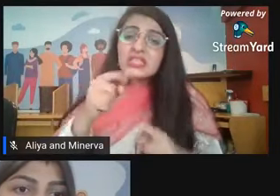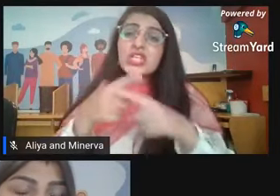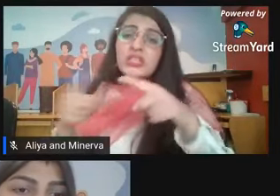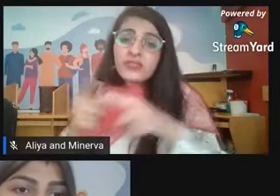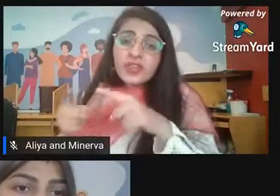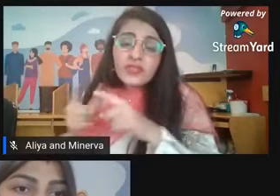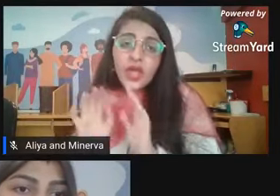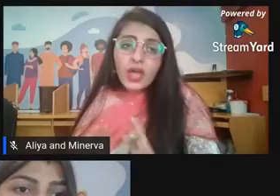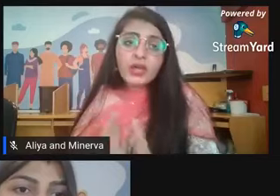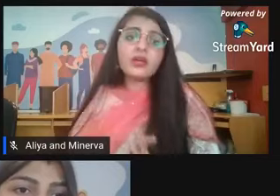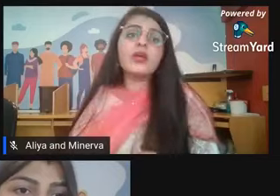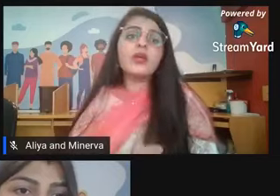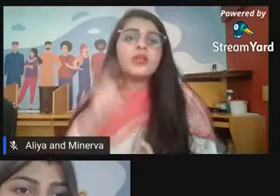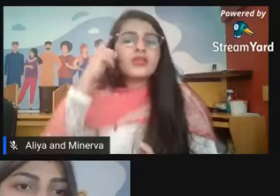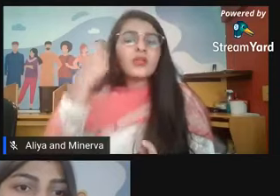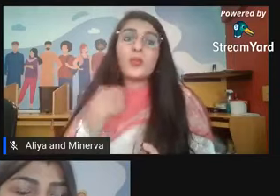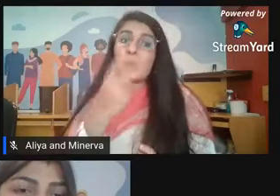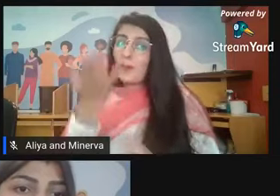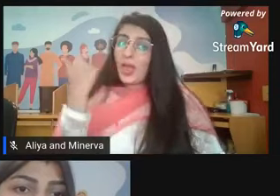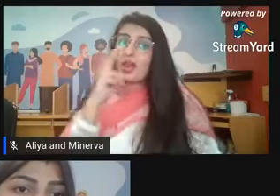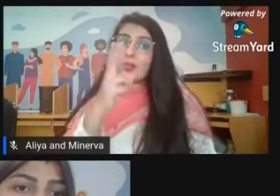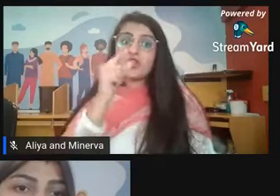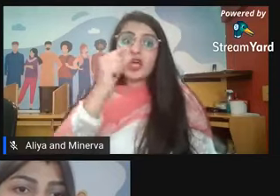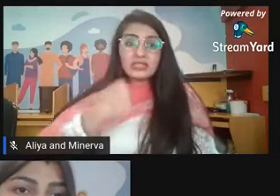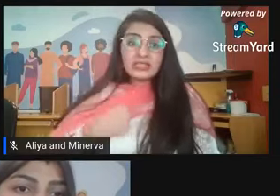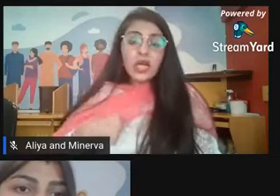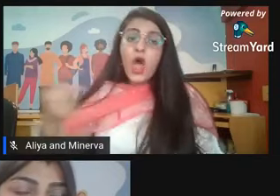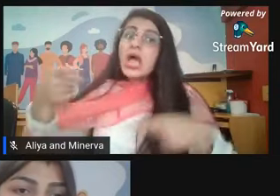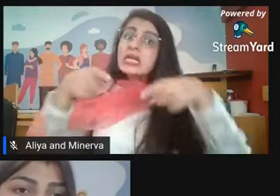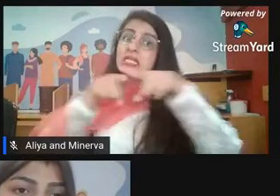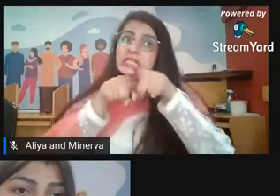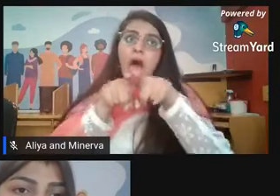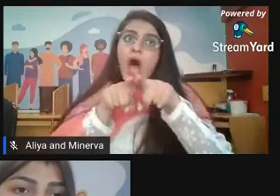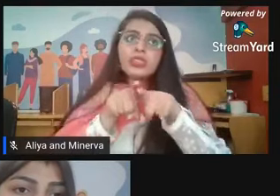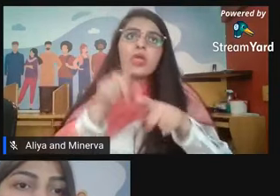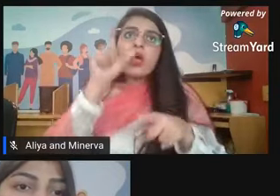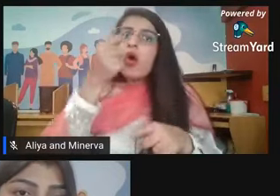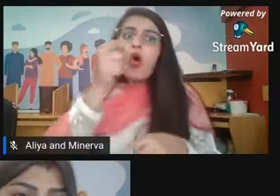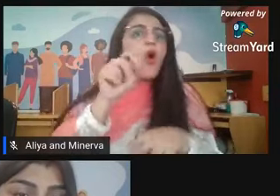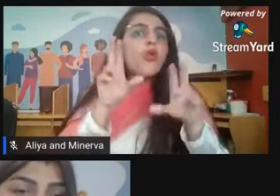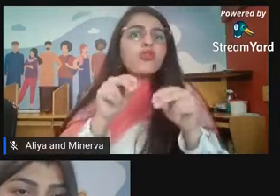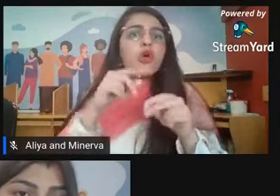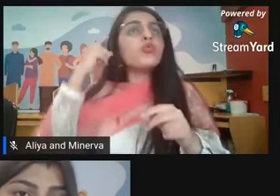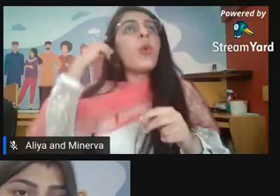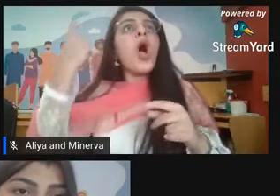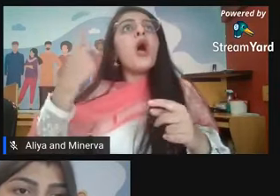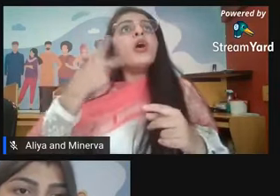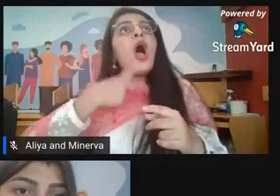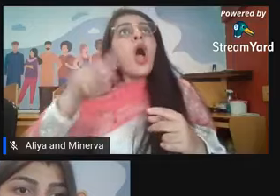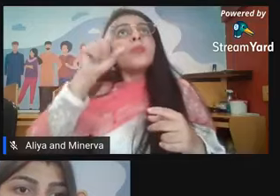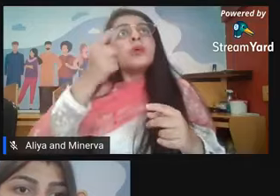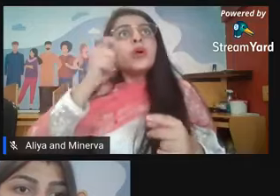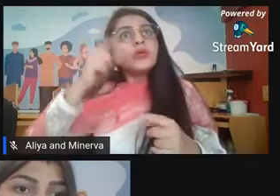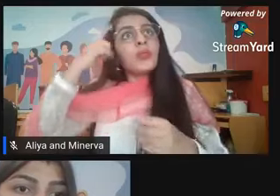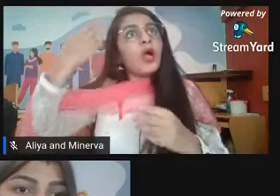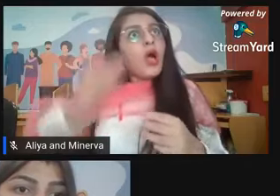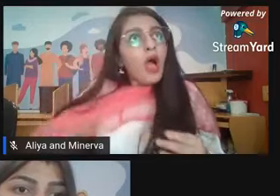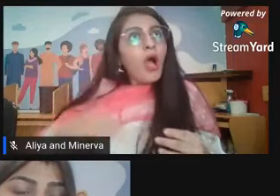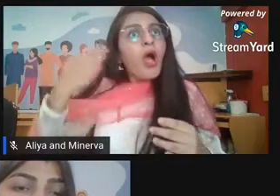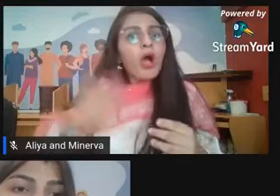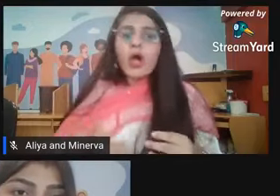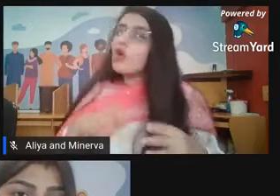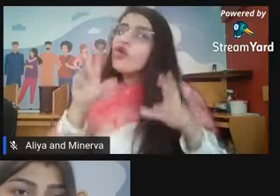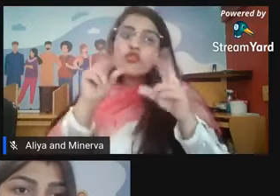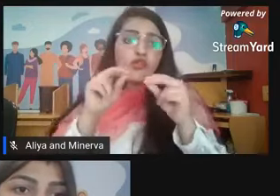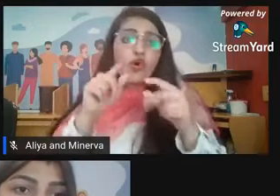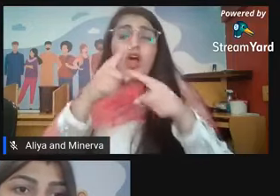कहा कि हर गिल्टी ब्रेस्ट कैंसर नहीं होती, इसलिए हर ब्रेस्ट कैंसर में भी ब्रेस्ट निकाला नहीं जा रहा होता। लेकिन अगर किसी को मिस्टेक्टोमी की